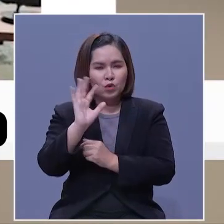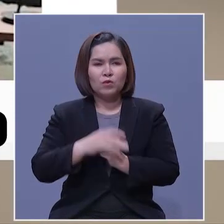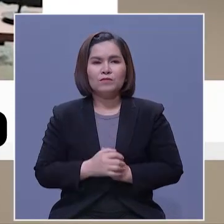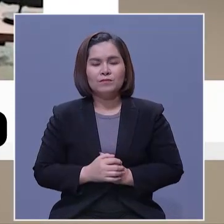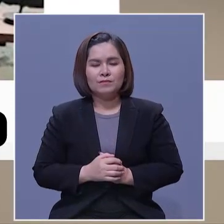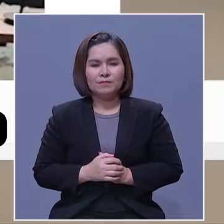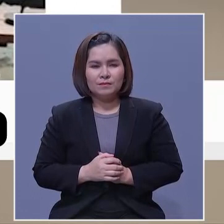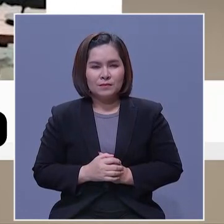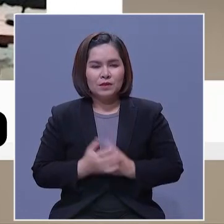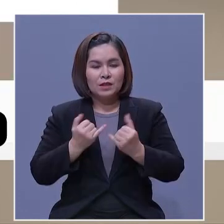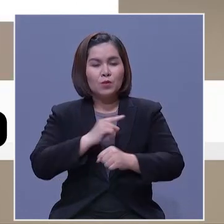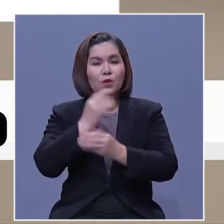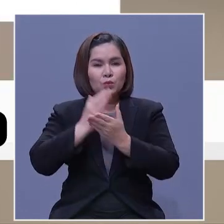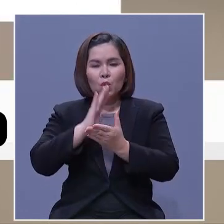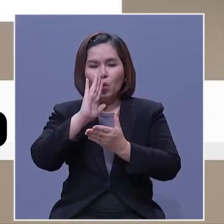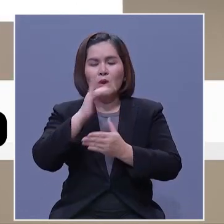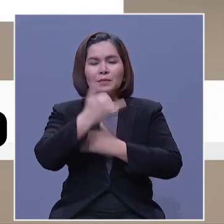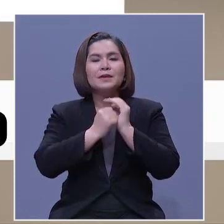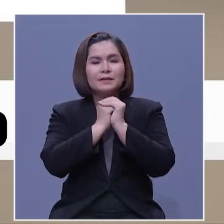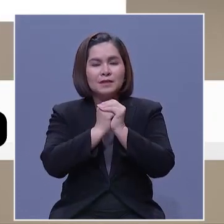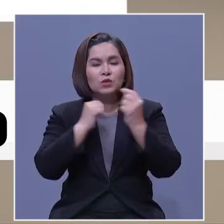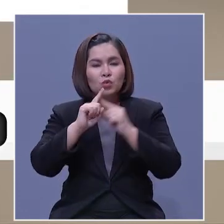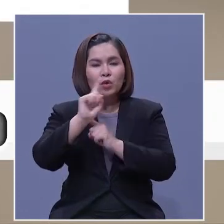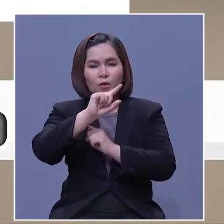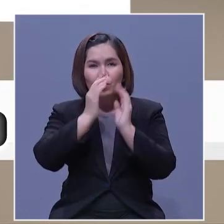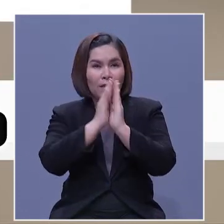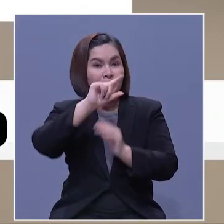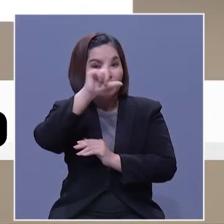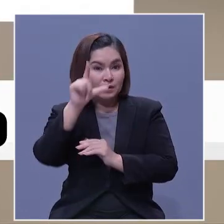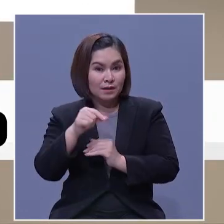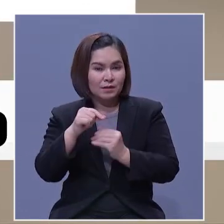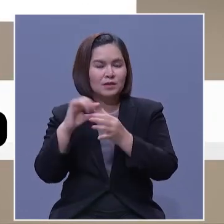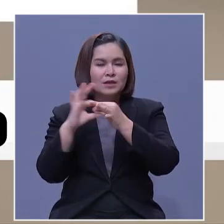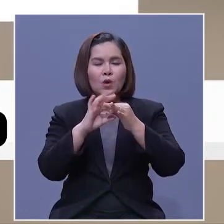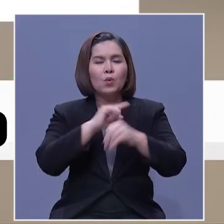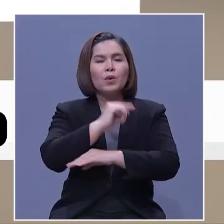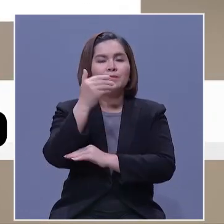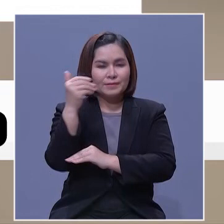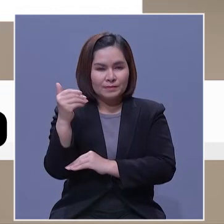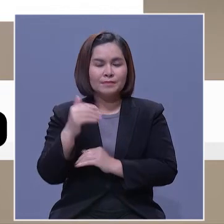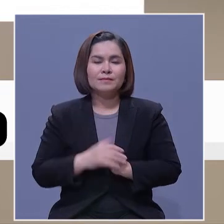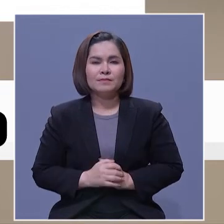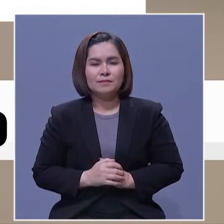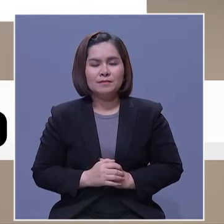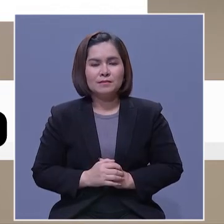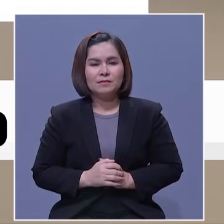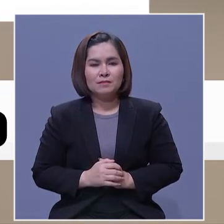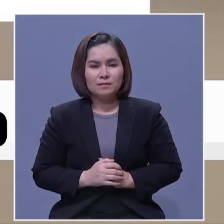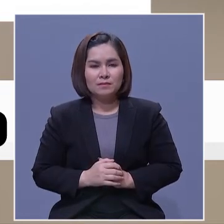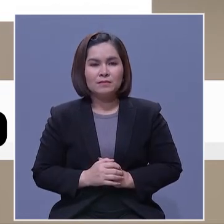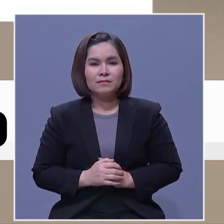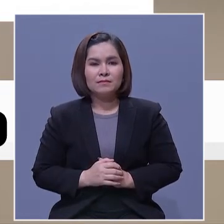วงหยุดยาวของจีนเนื่องในเทศกาลไหว้พระจันทร์ต่อเนื่องกับวันชาติด้วยอย่างที่บอกไปว่าช่วงนี้โกลเด้นวีค